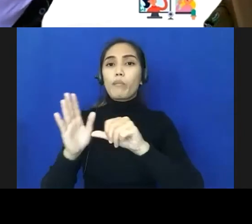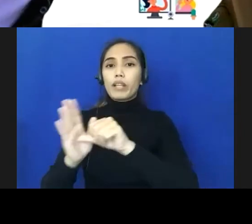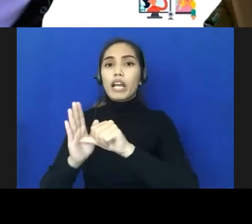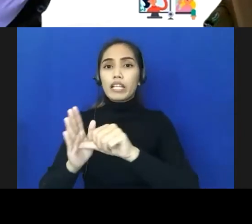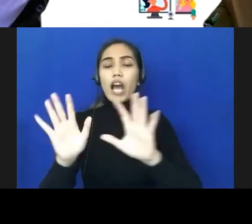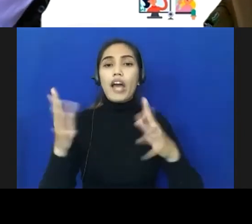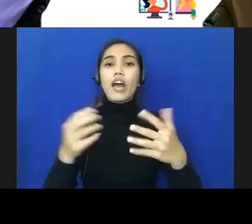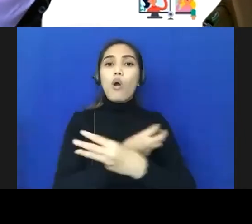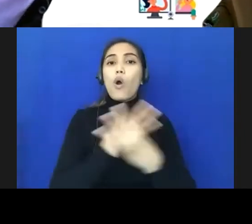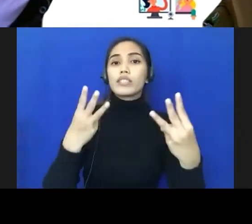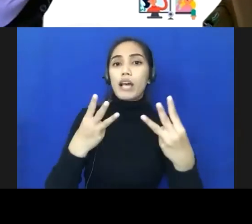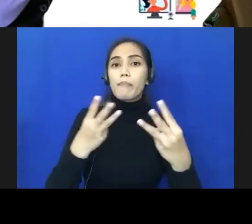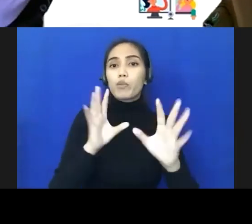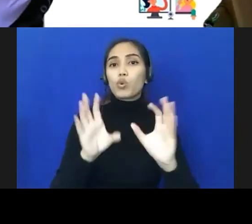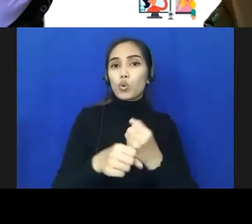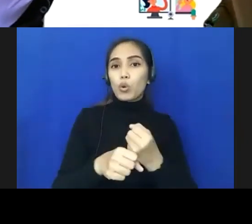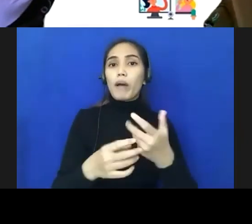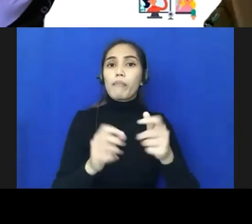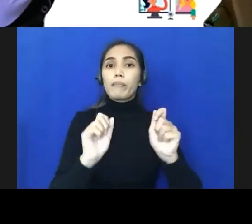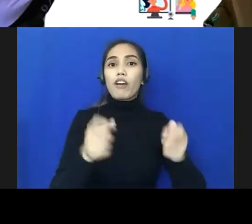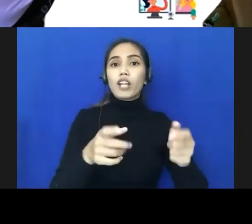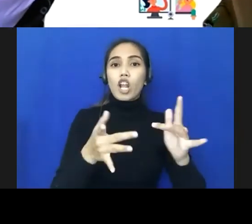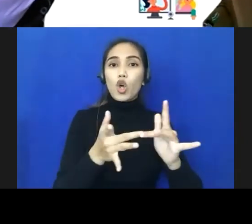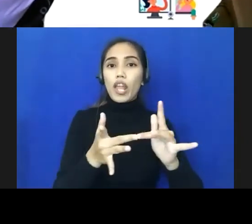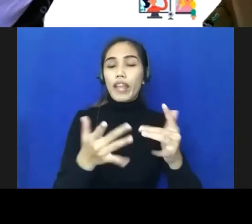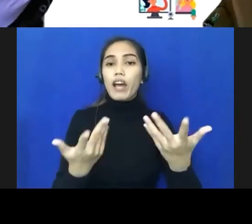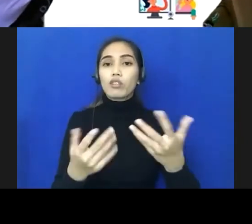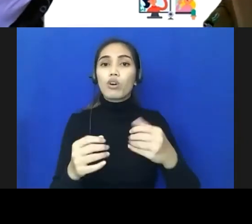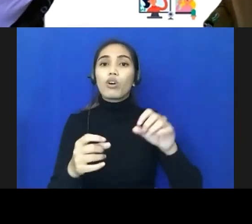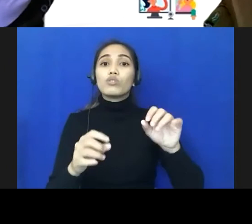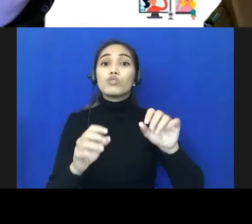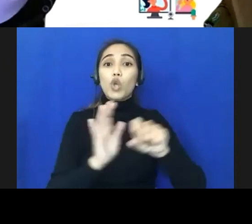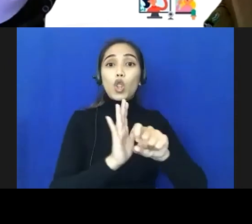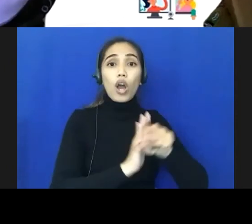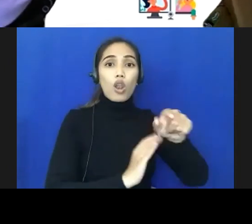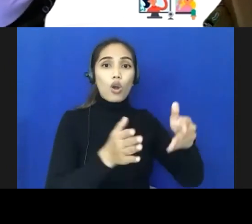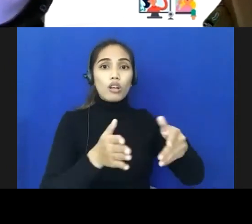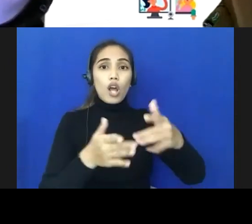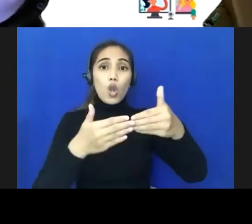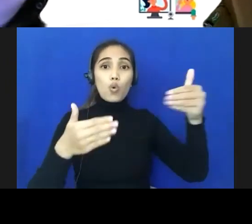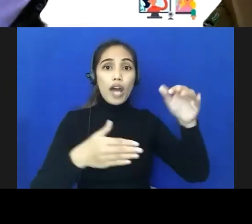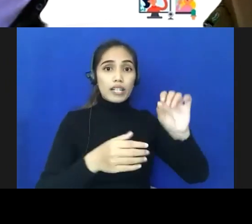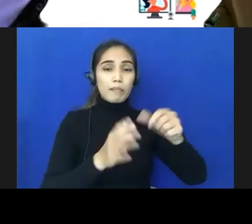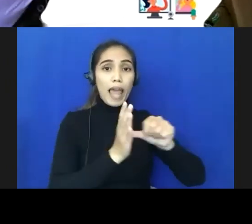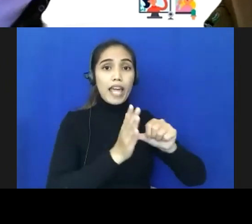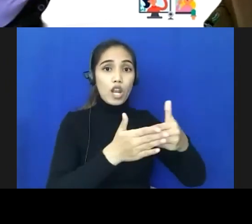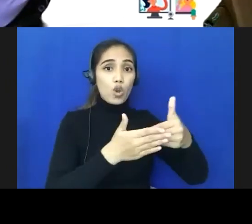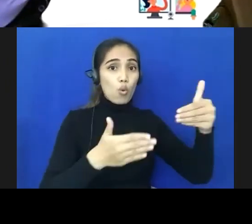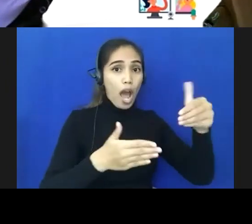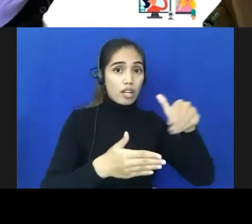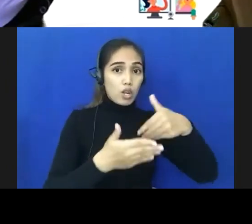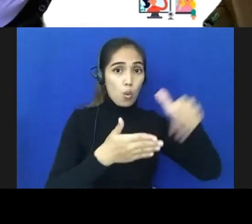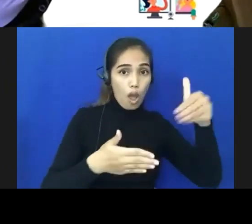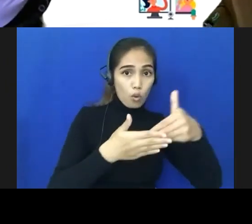pendaftaran online dan sebagainya. Untuk yang di luar gedung, ini kita mengeluarkan surat edaran.